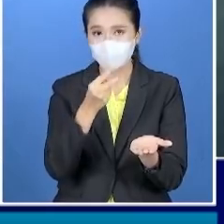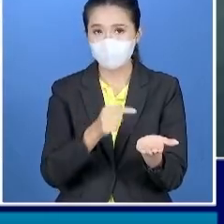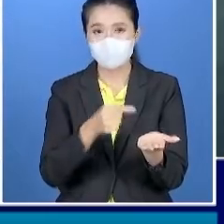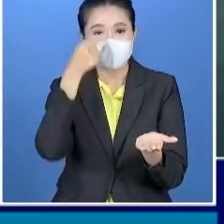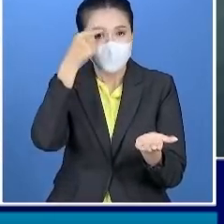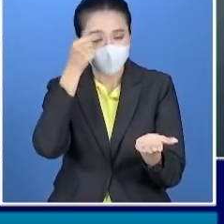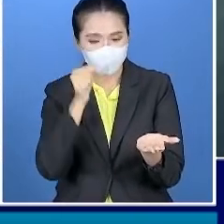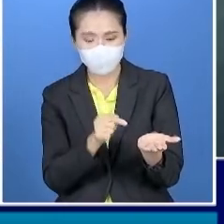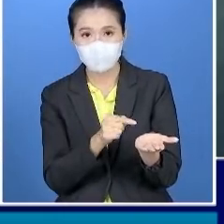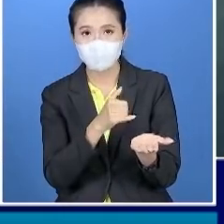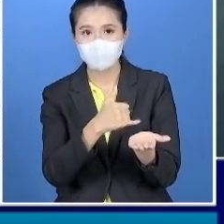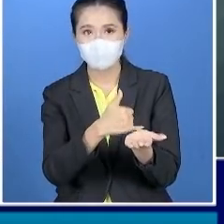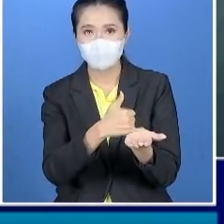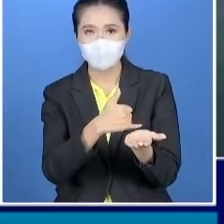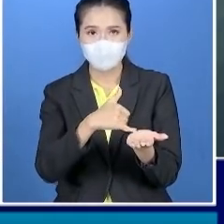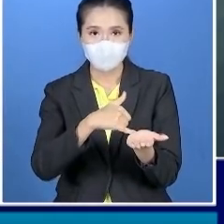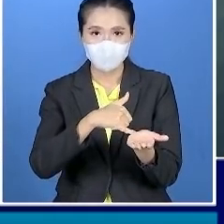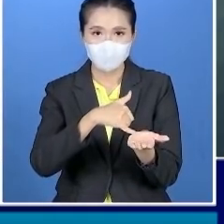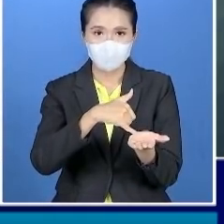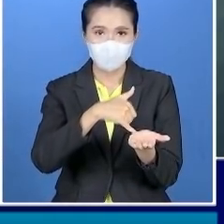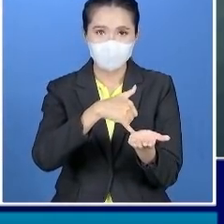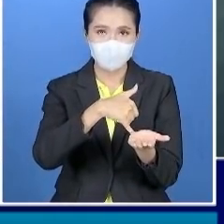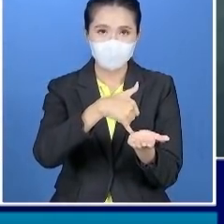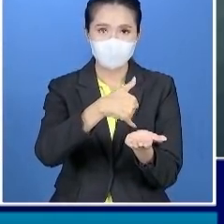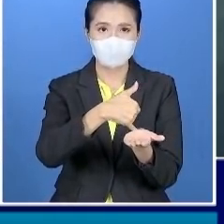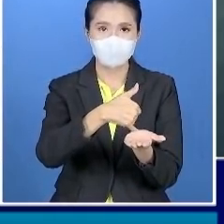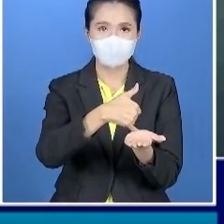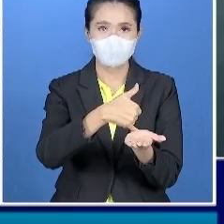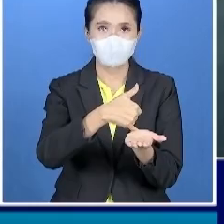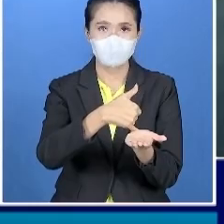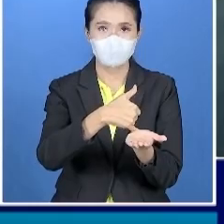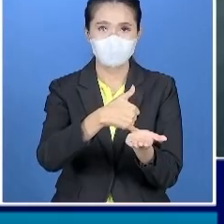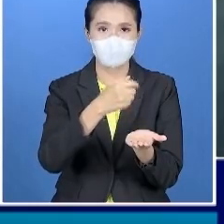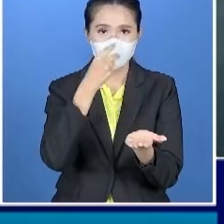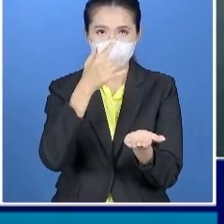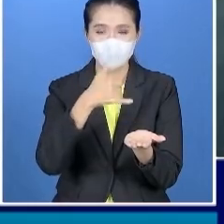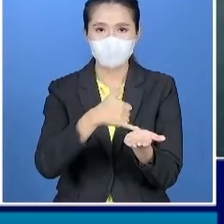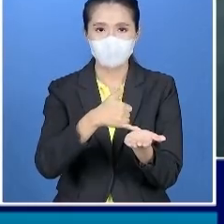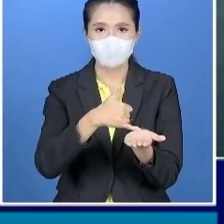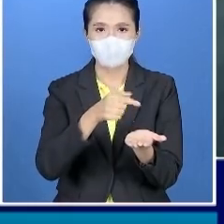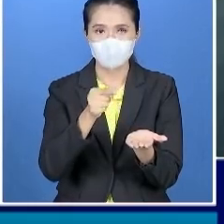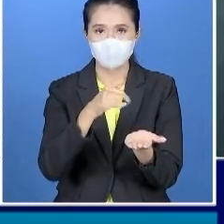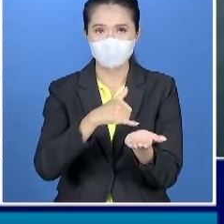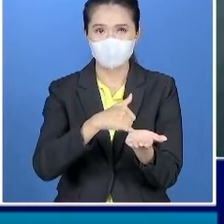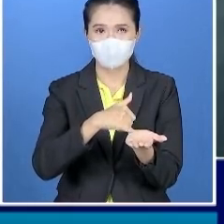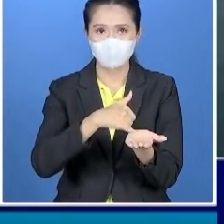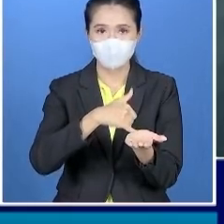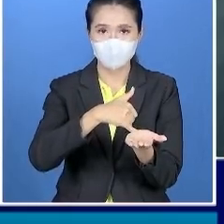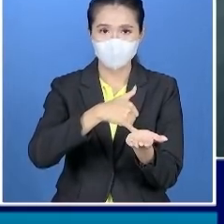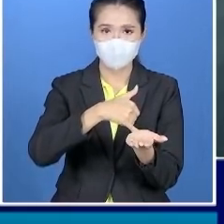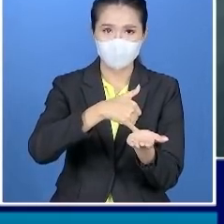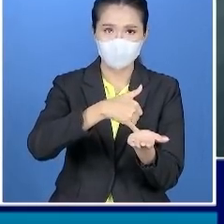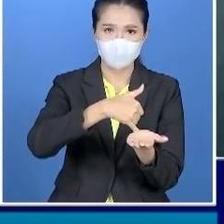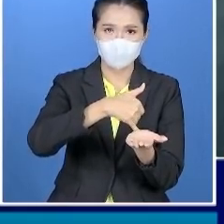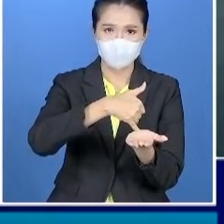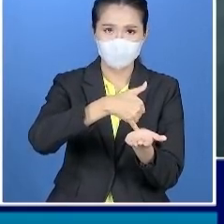านะเนี่ยเห็นมากค่อยๆยืนขึ้นอันนี้ยังไม่เห็นอะไรพอมาตรงนี้เห็นป่ะ